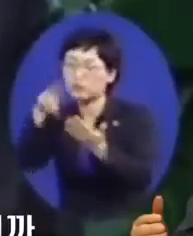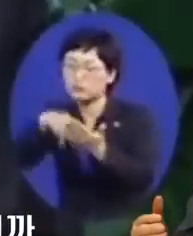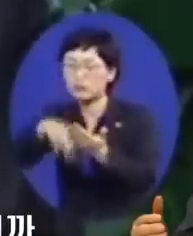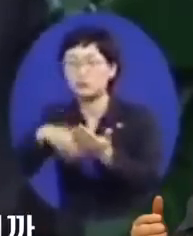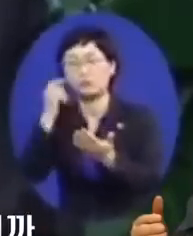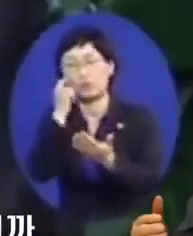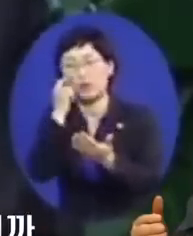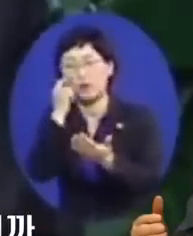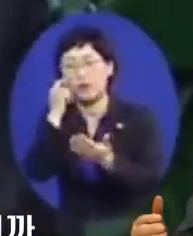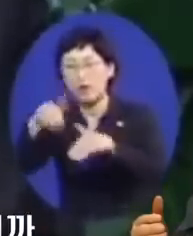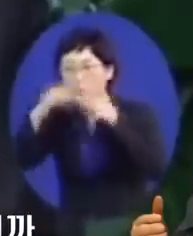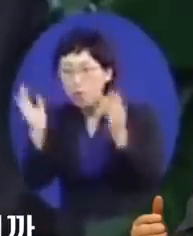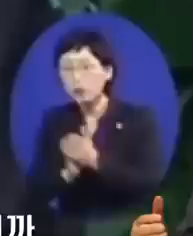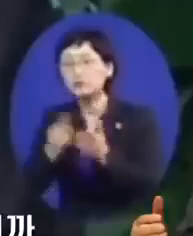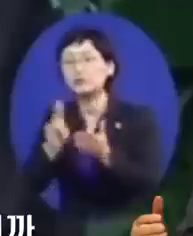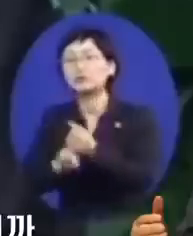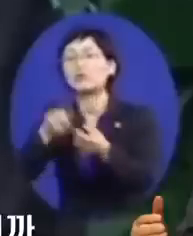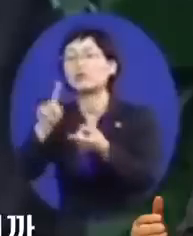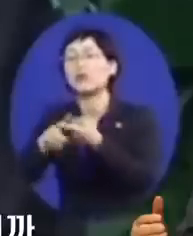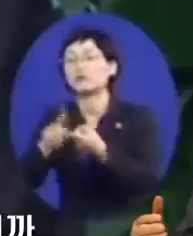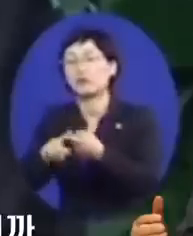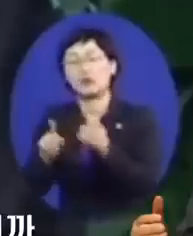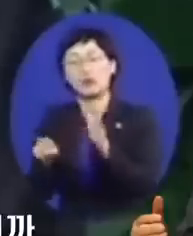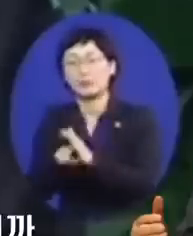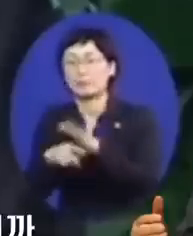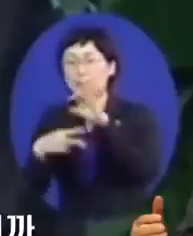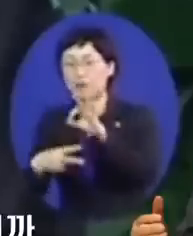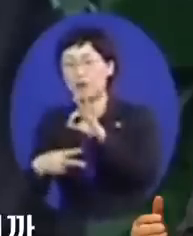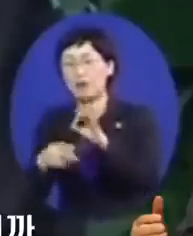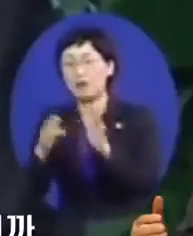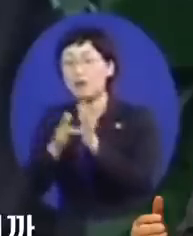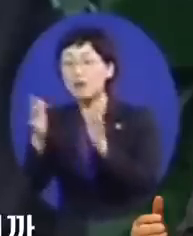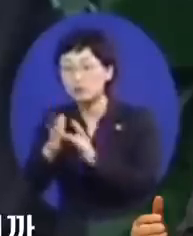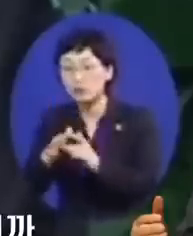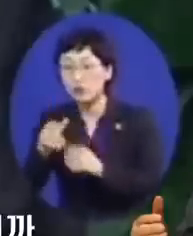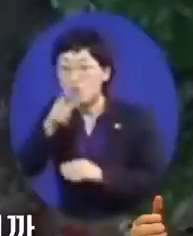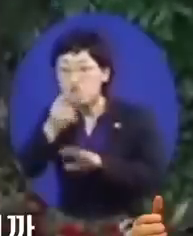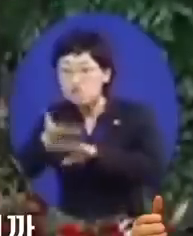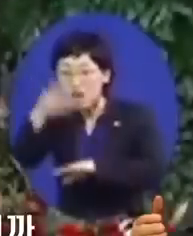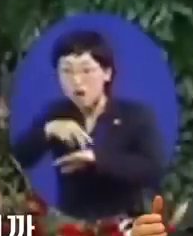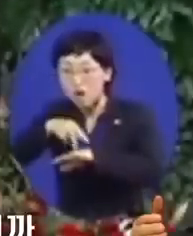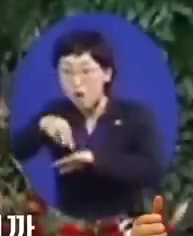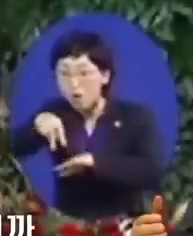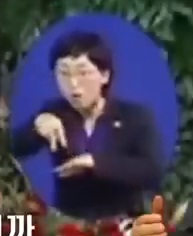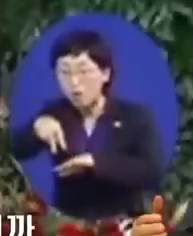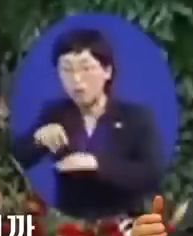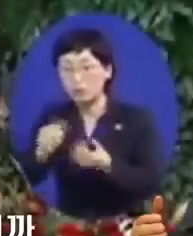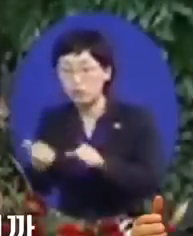있는 모든 기적들을 믿을 수가 없습니다. 예수께서 물으로 걸었다는 것이라든지